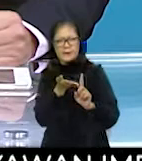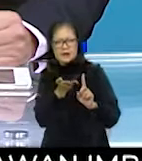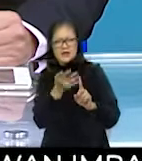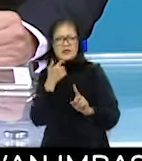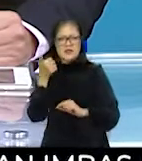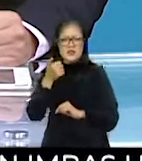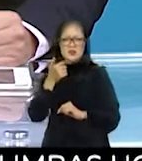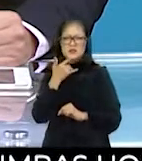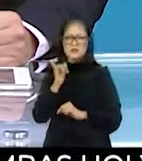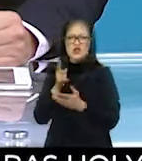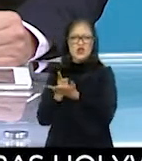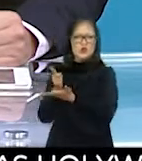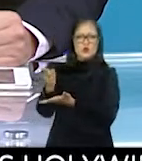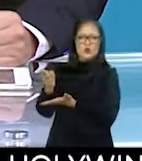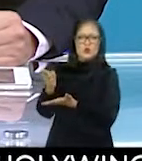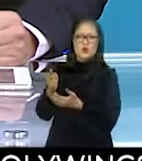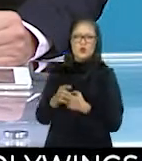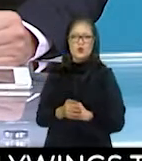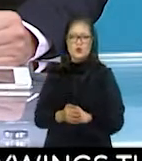seperti yang ditudingkan